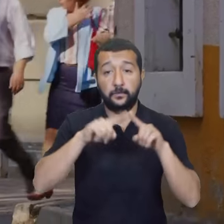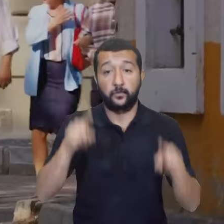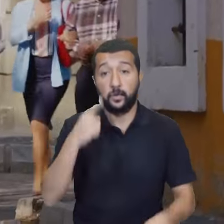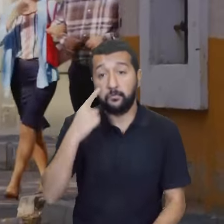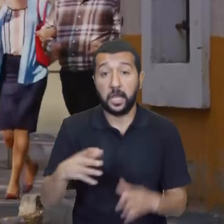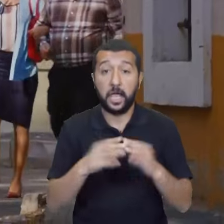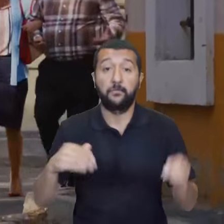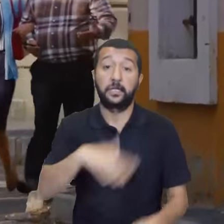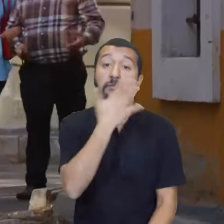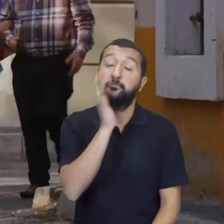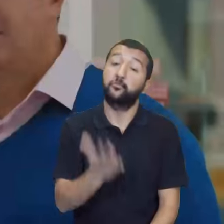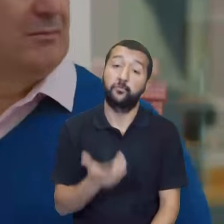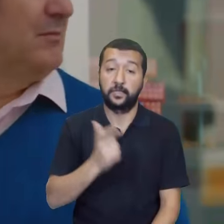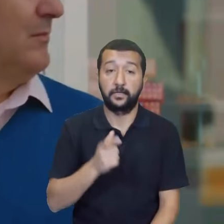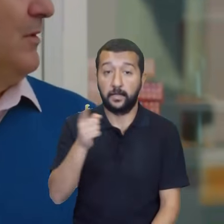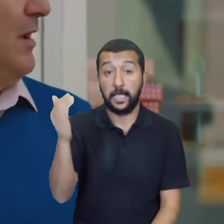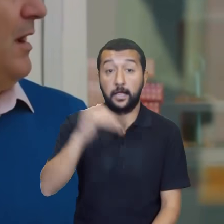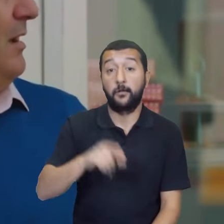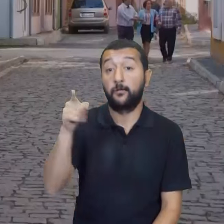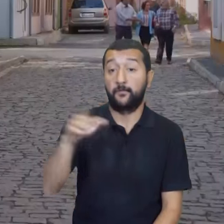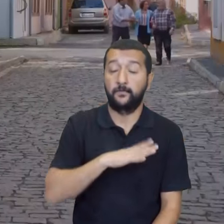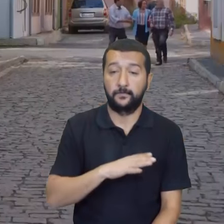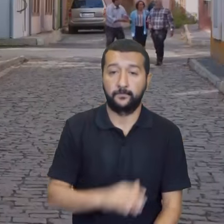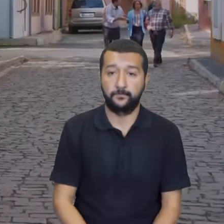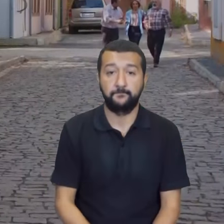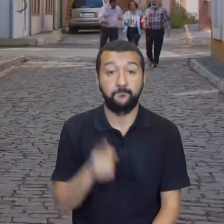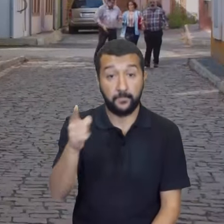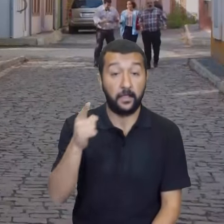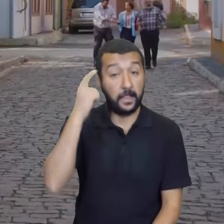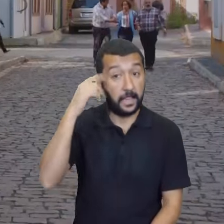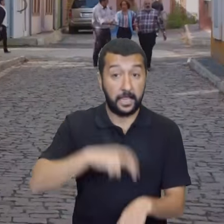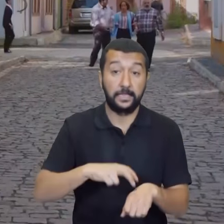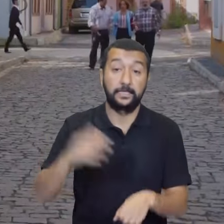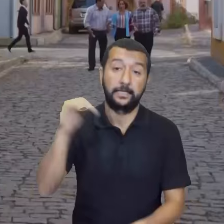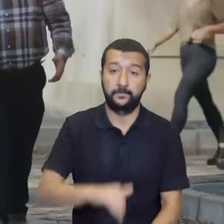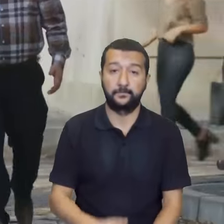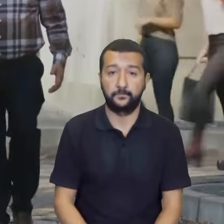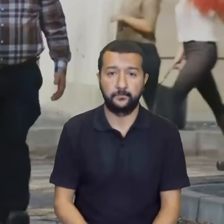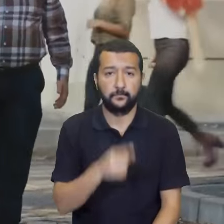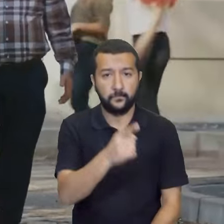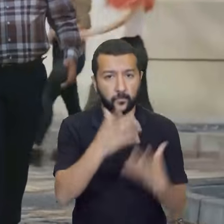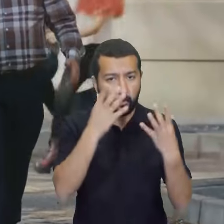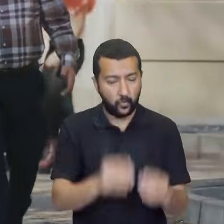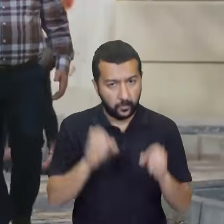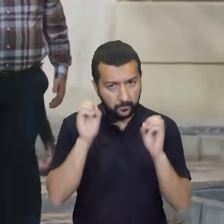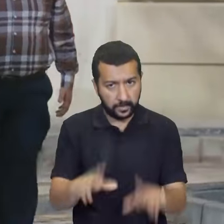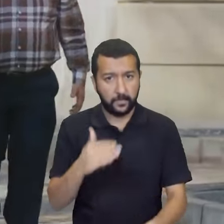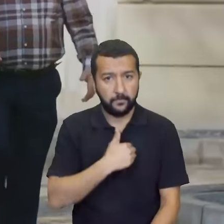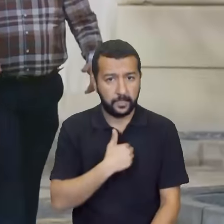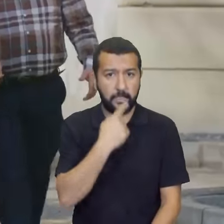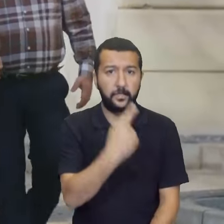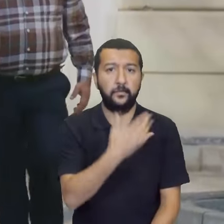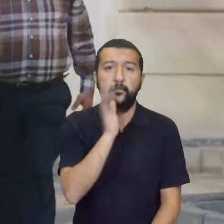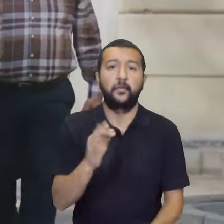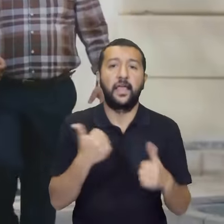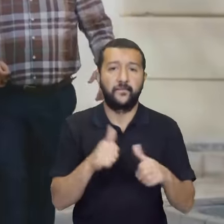bak dedi, kayboldu gitti. Bilmiyorum ki nereye gitti. Ha geliyorlar işte. Andık geldi ha. Şükriyelerle yürüyor. Ayol düş yakamdan. Ben